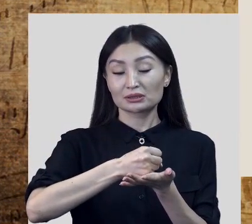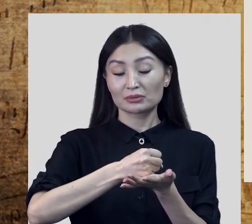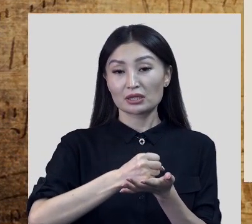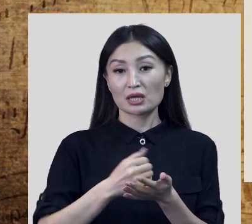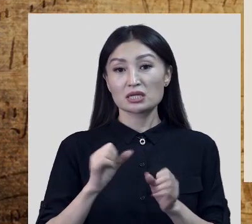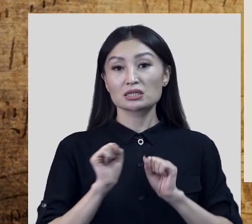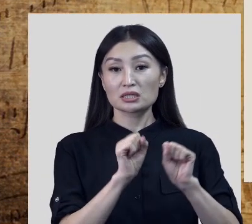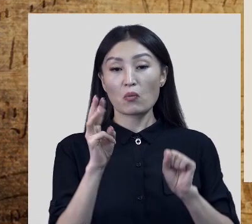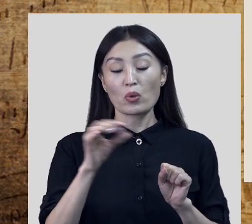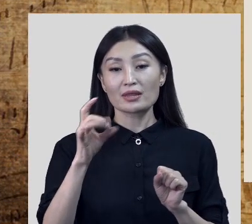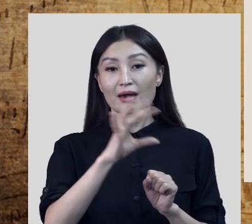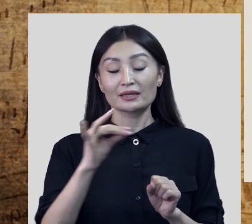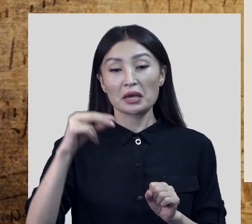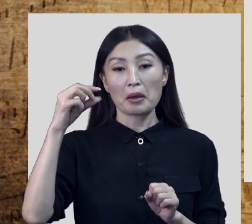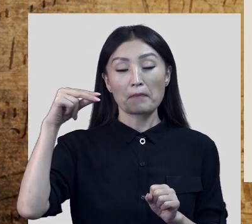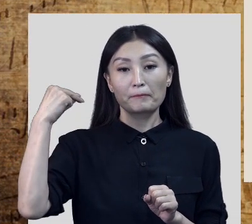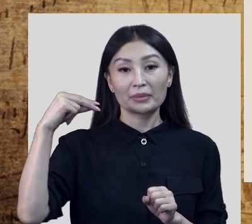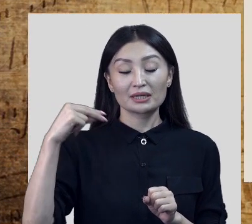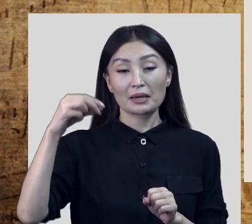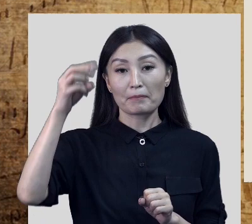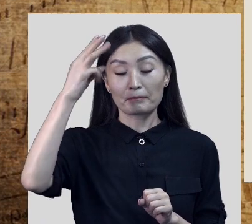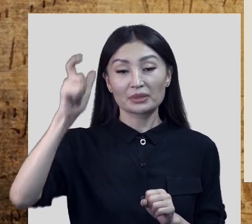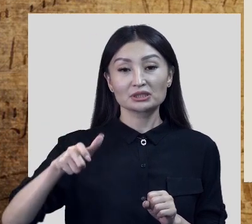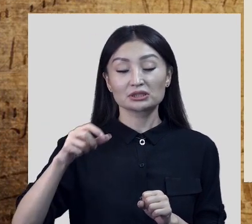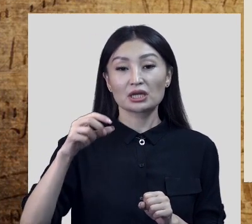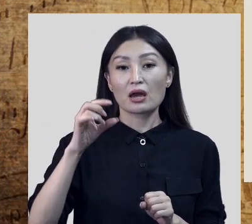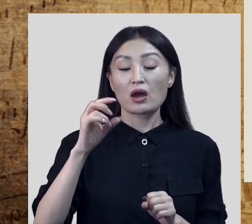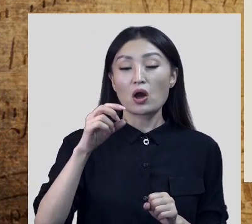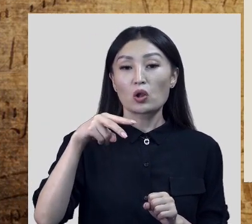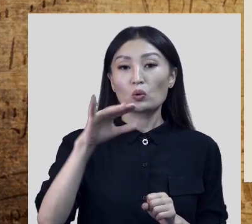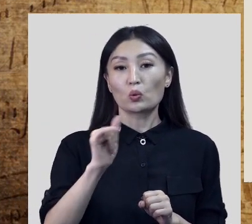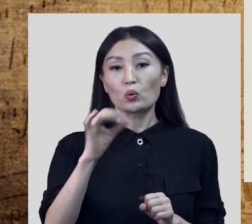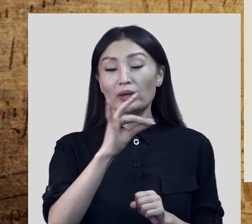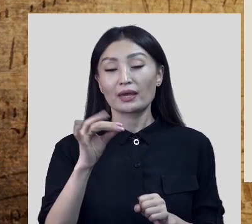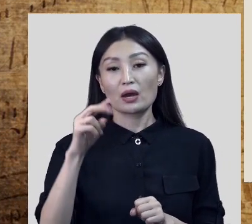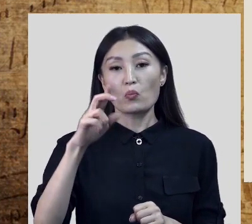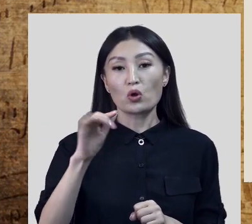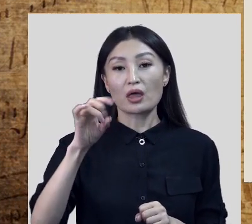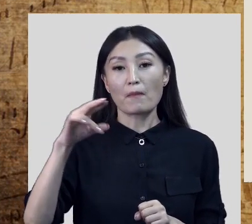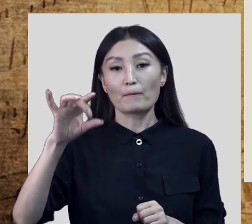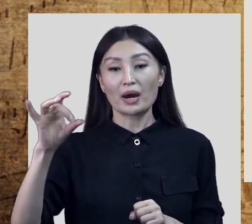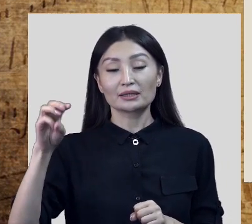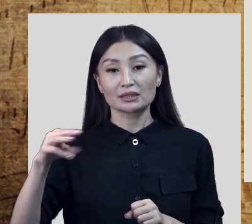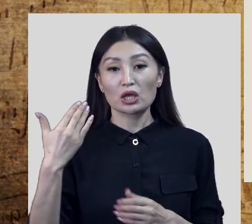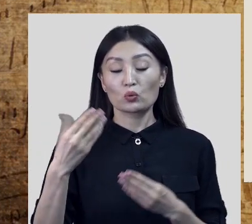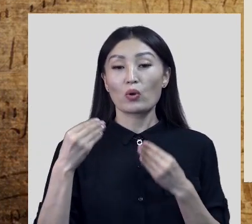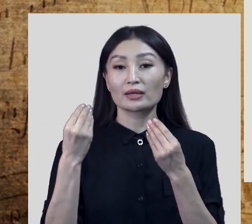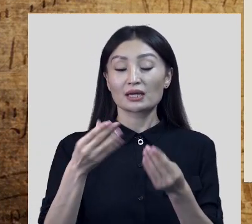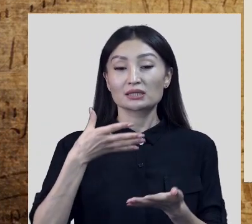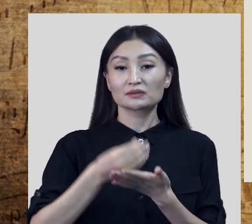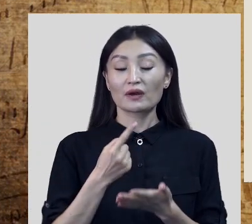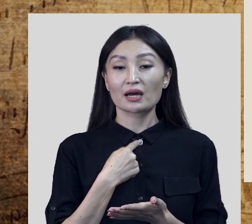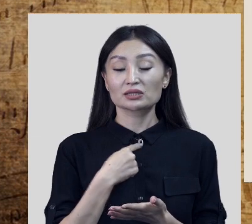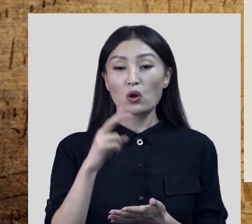монархи принц луи наполеон бонапарт племянник наполеона первого ему отдали свои голоса